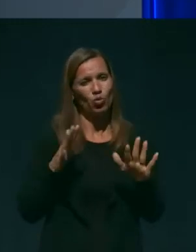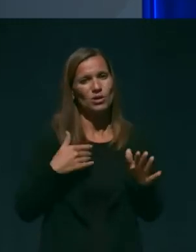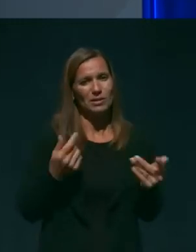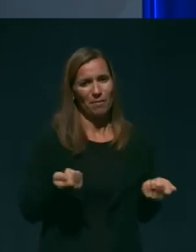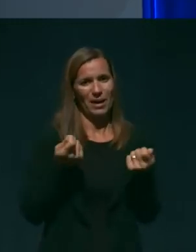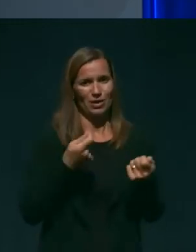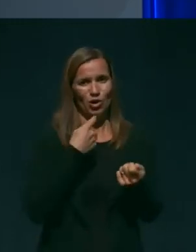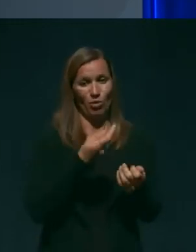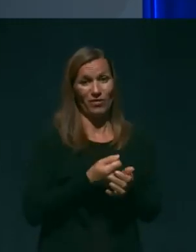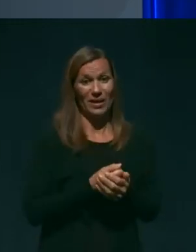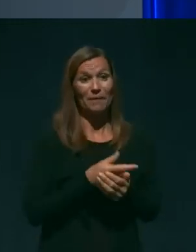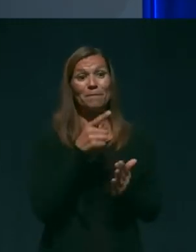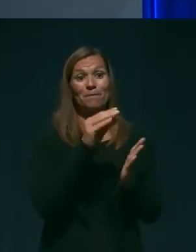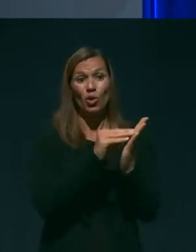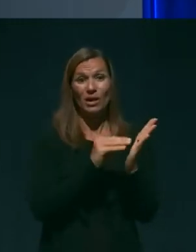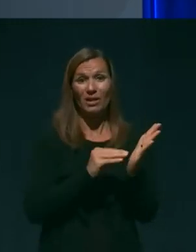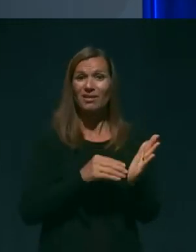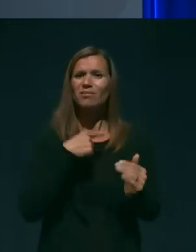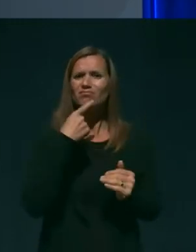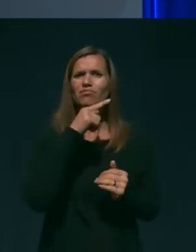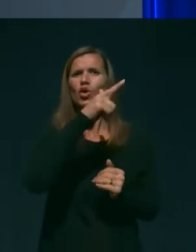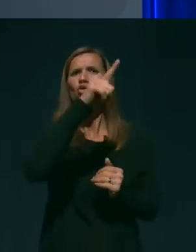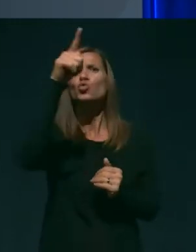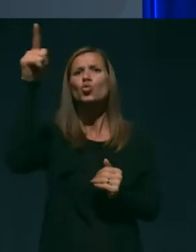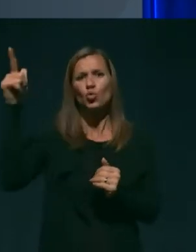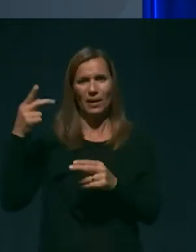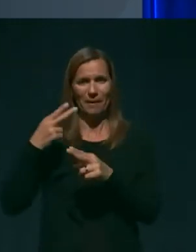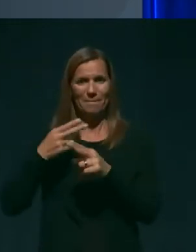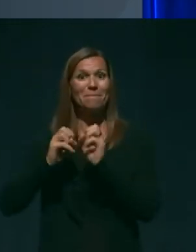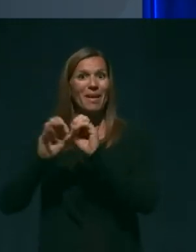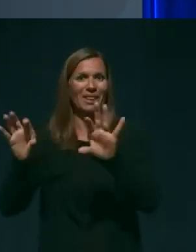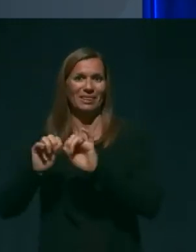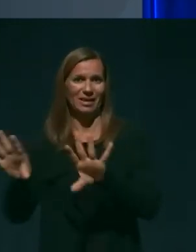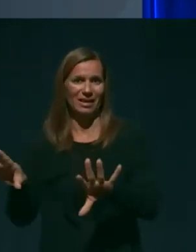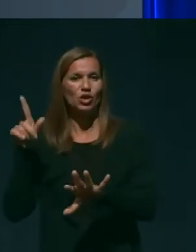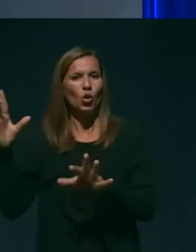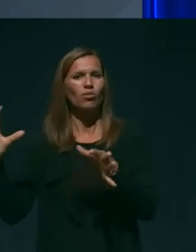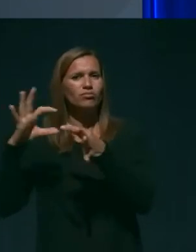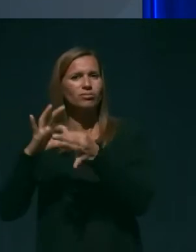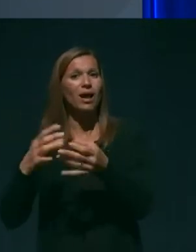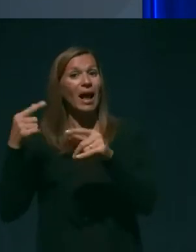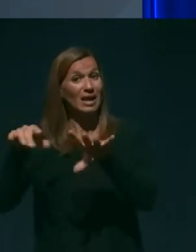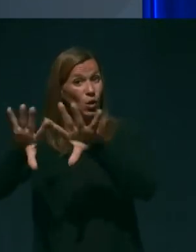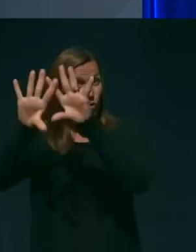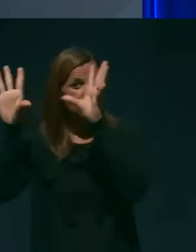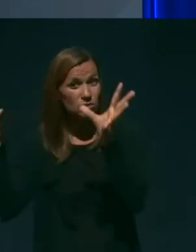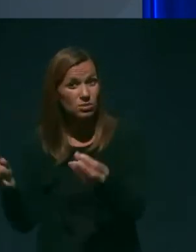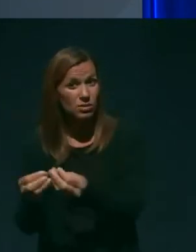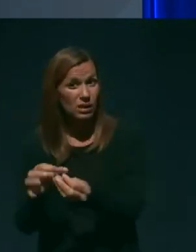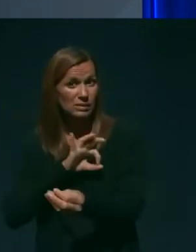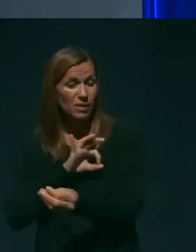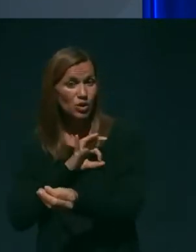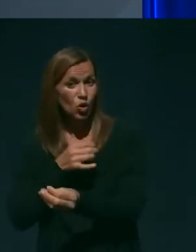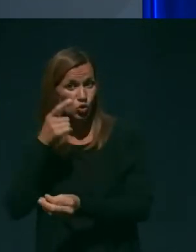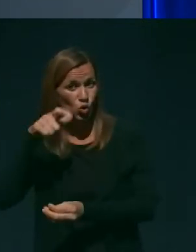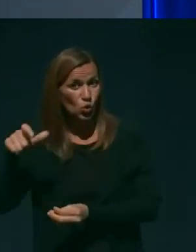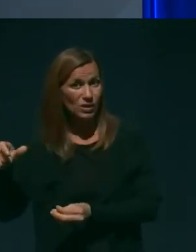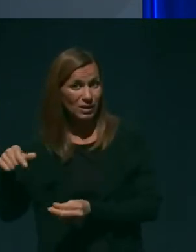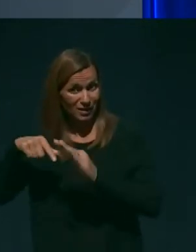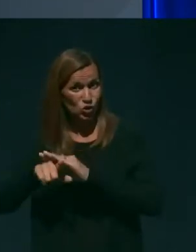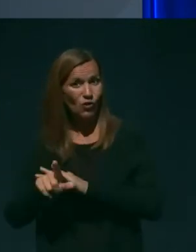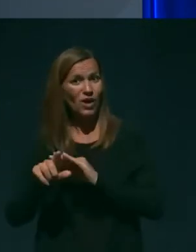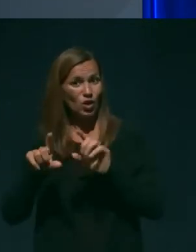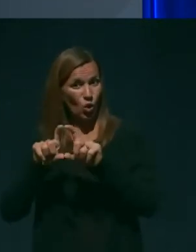ki jih navajajo tuji mediji, se nanašajo ali na celokupno smrtnost ljudi, ki živijo v domovih